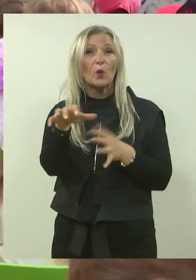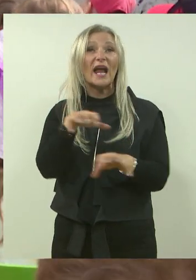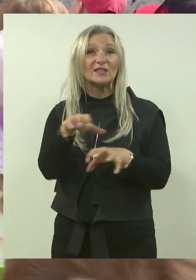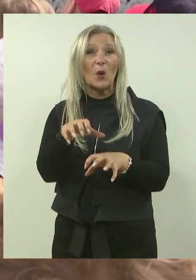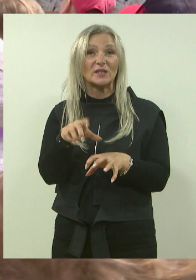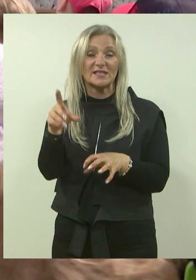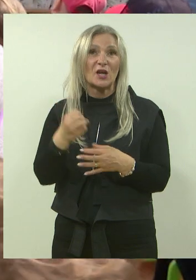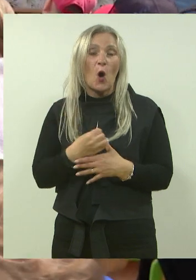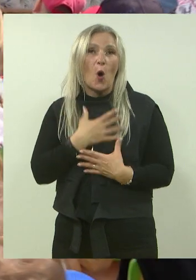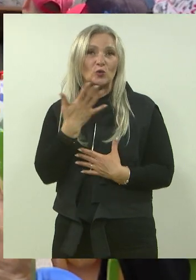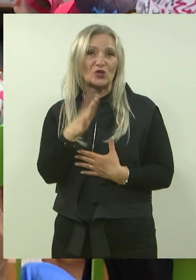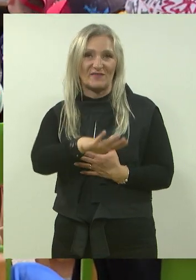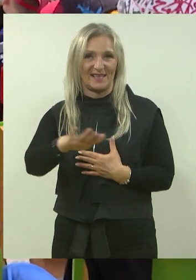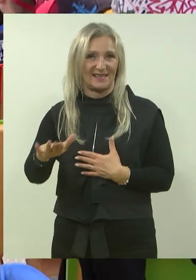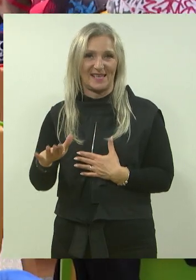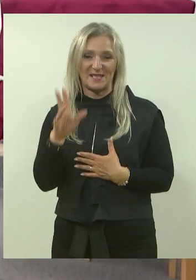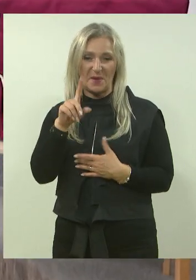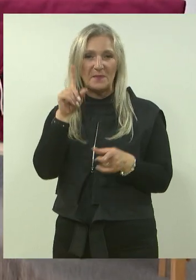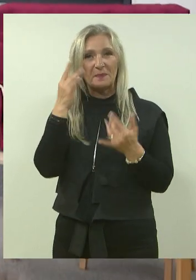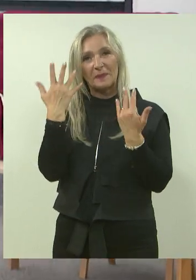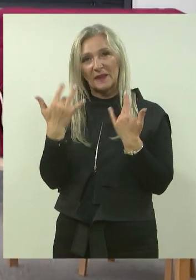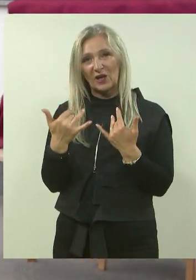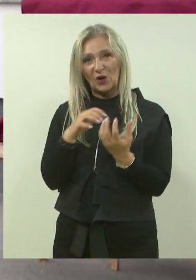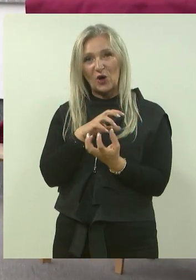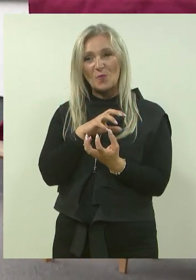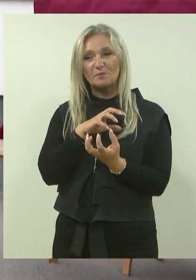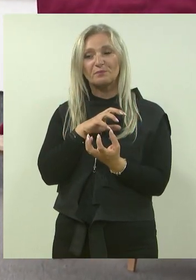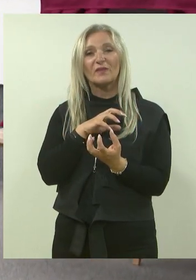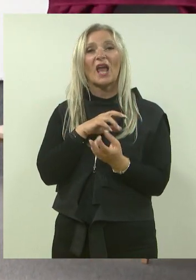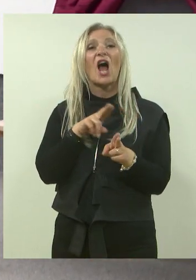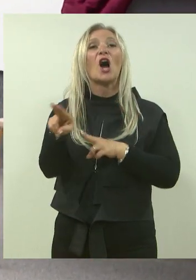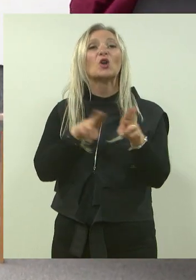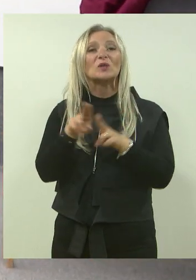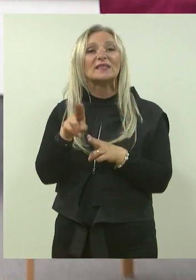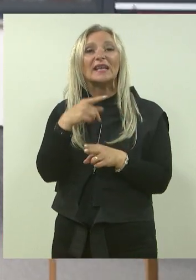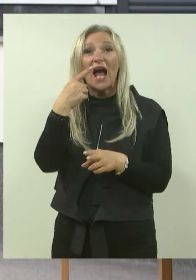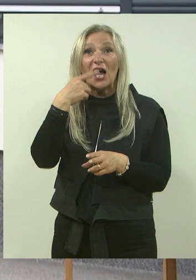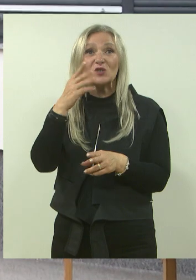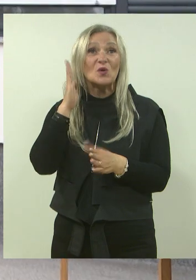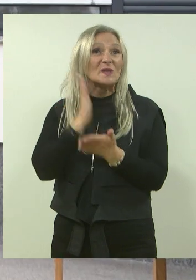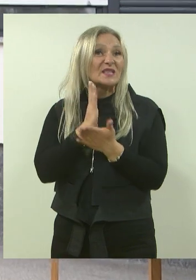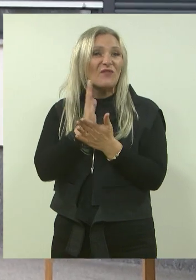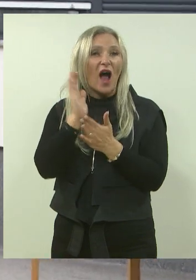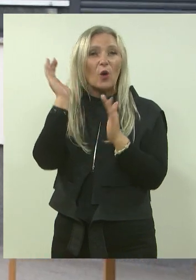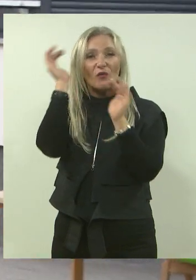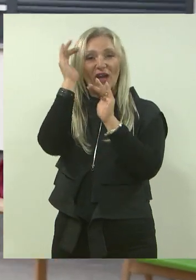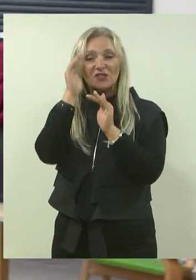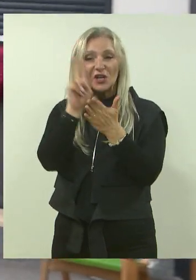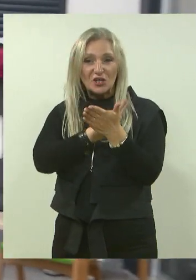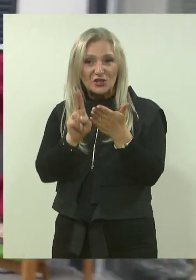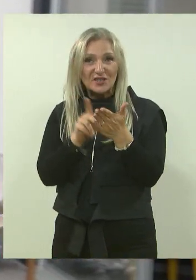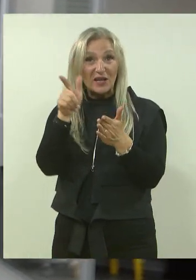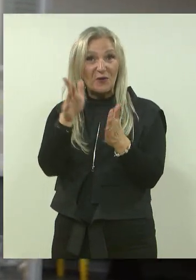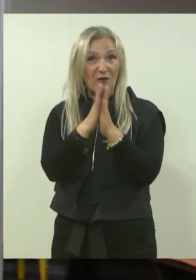Evo, imam i par roditelja koji su mi se obratili da svaku večer čitaju štefeka, da već djeca znaju čak na pamet